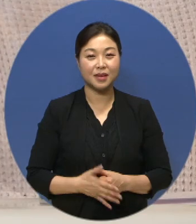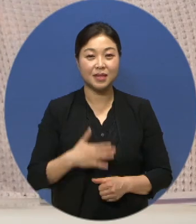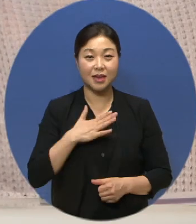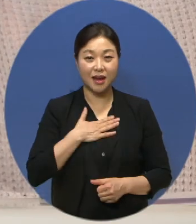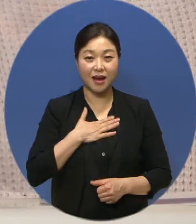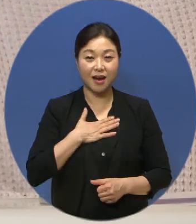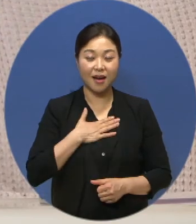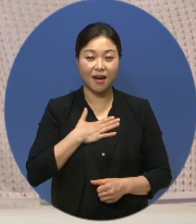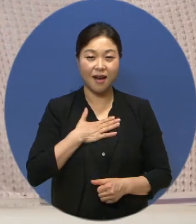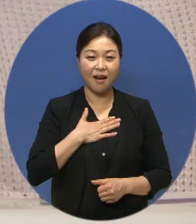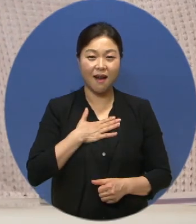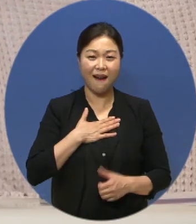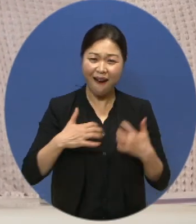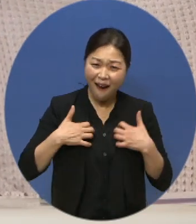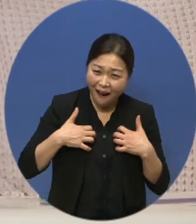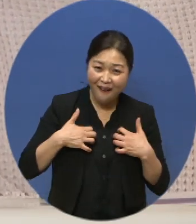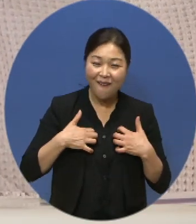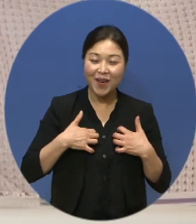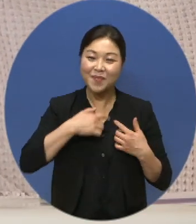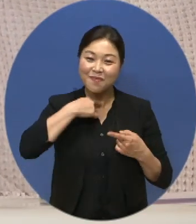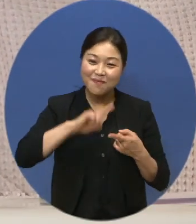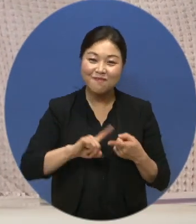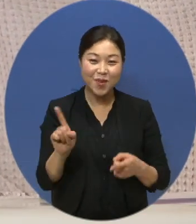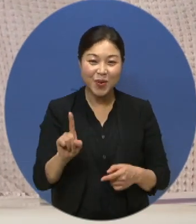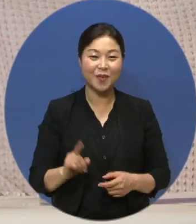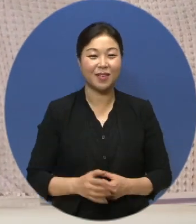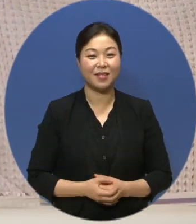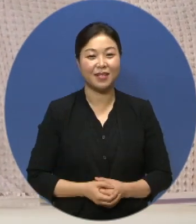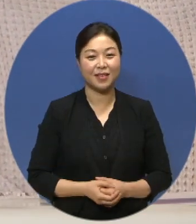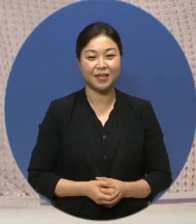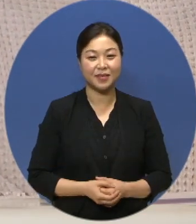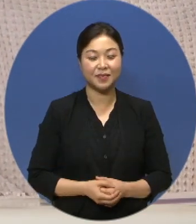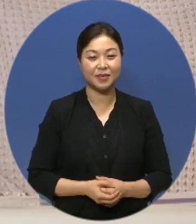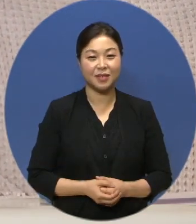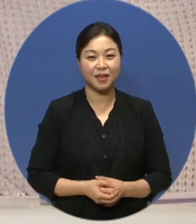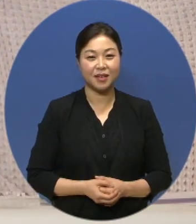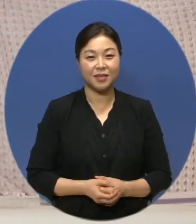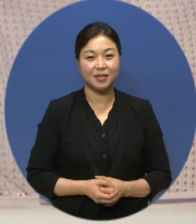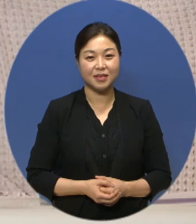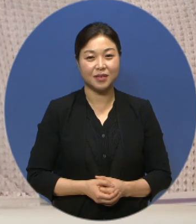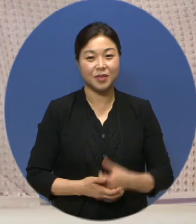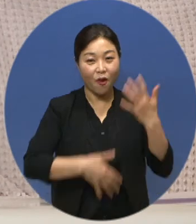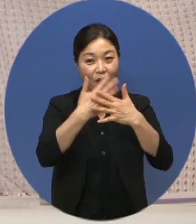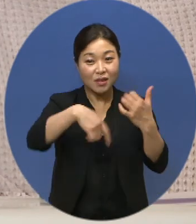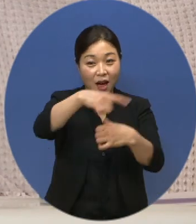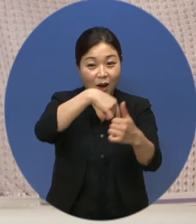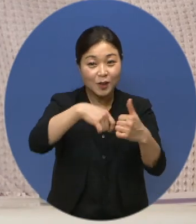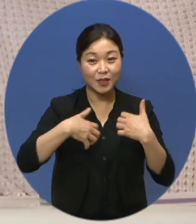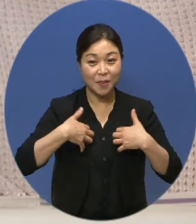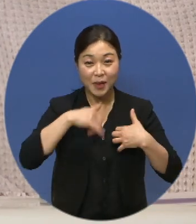제가 좀 제일 재미가 있었던 거는 이제 이 상황도 자체가 재미가 있지만